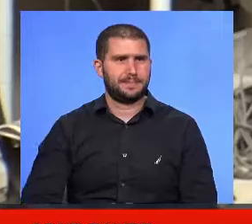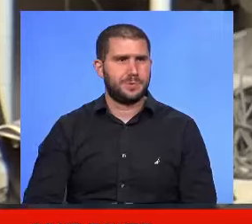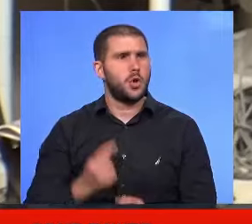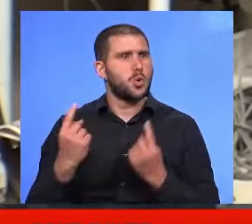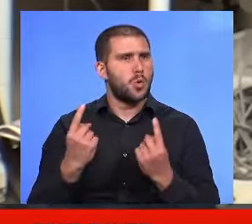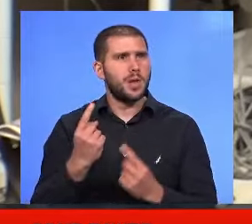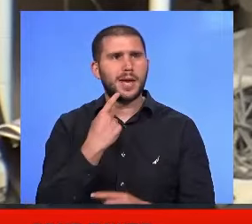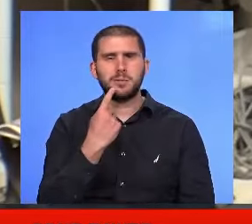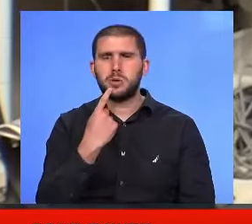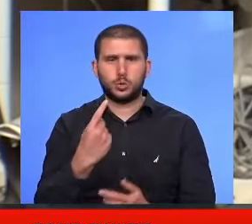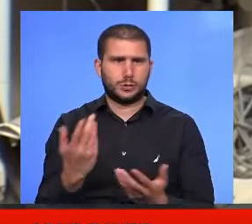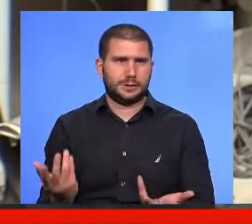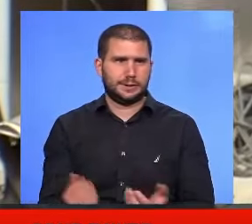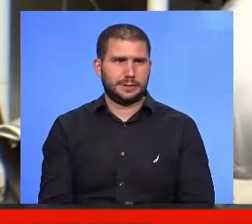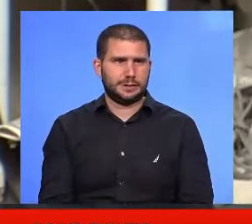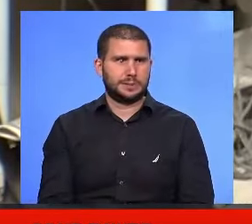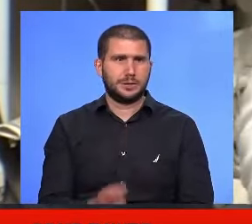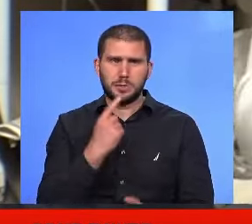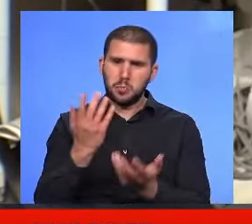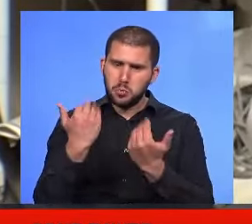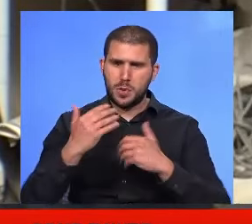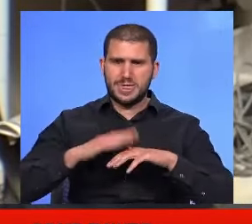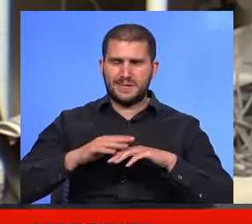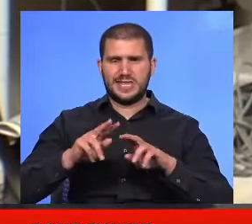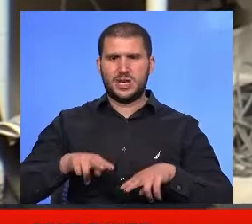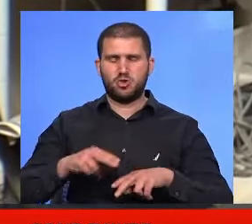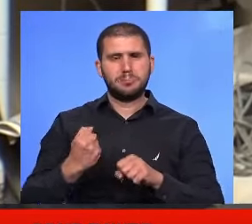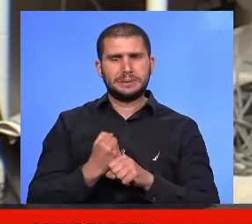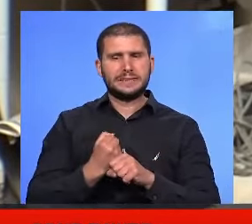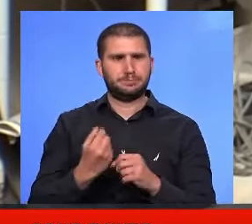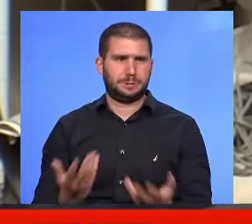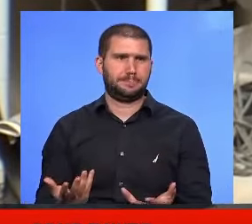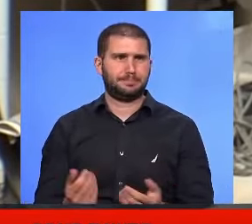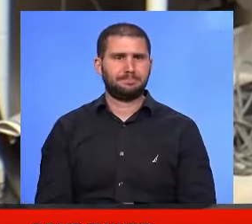יקרא לזה איך שהוא רוצה, הוא אומר לי, בוא, יש לך תפקיד, יש לך משימה.